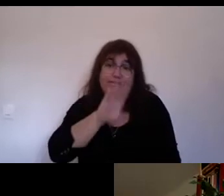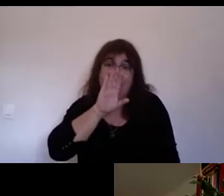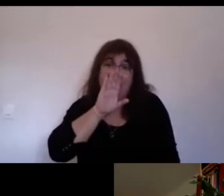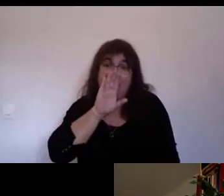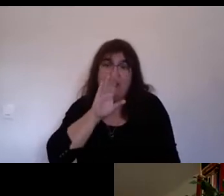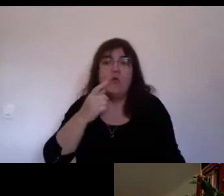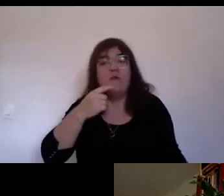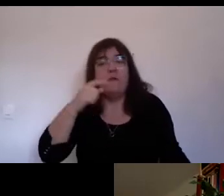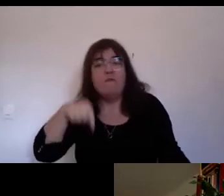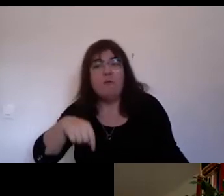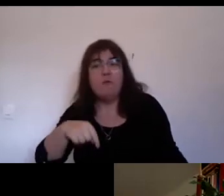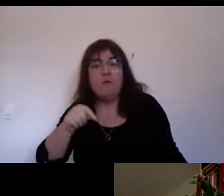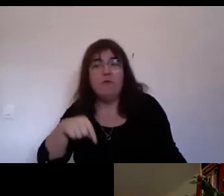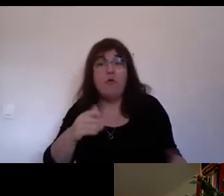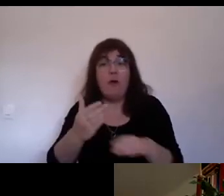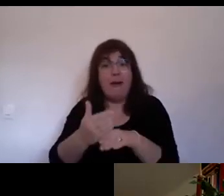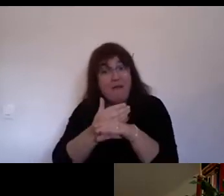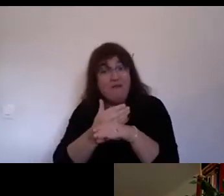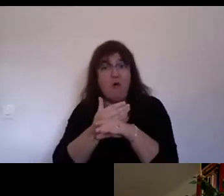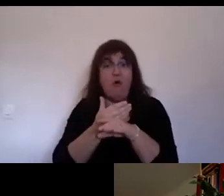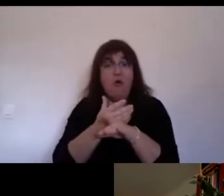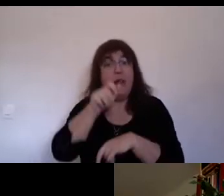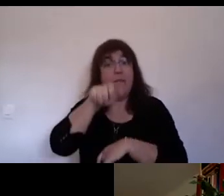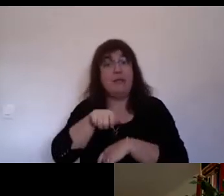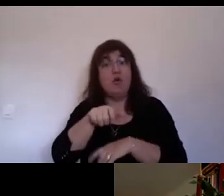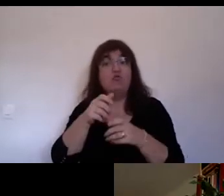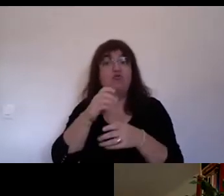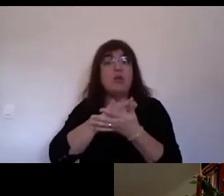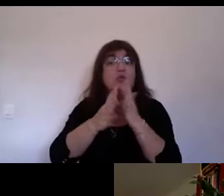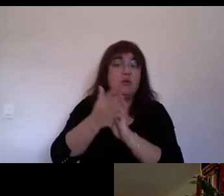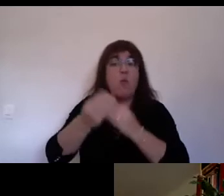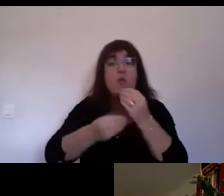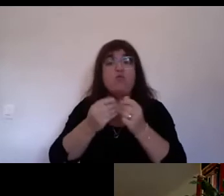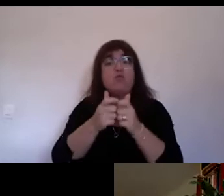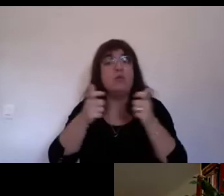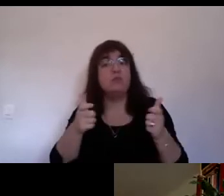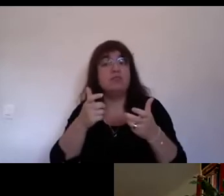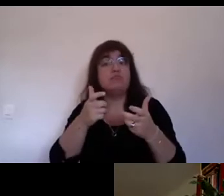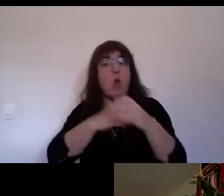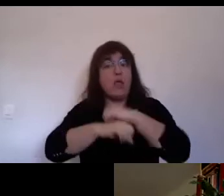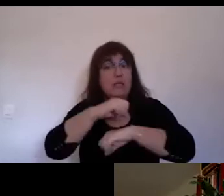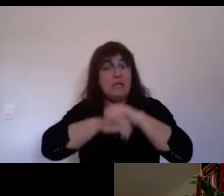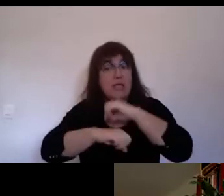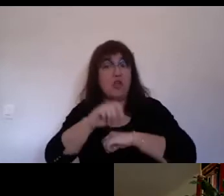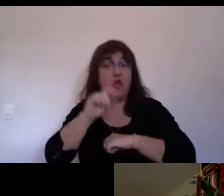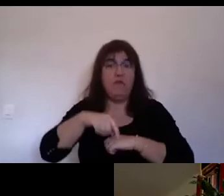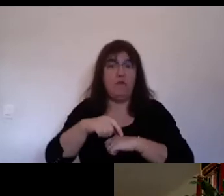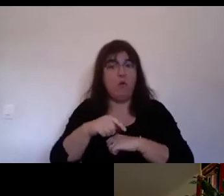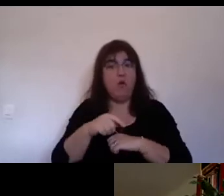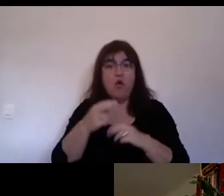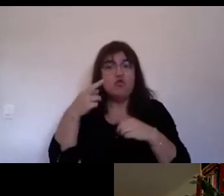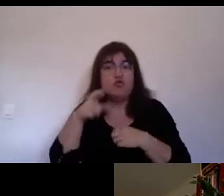vérifier la bonne installation du matériel, etc. On ne peut pas non plus